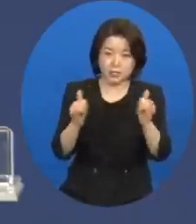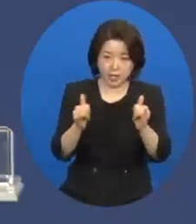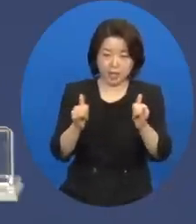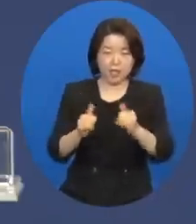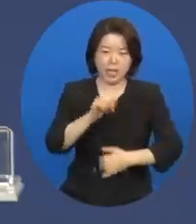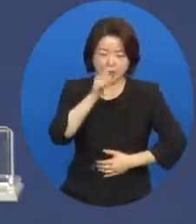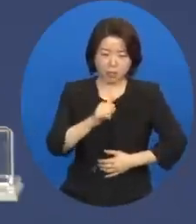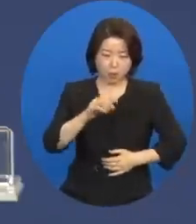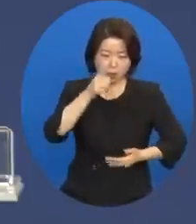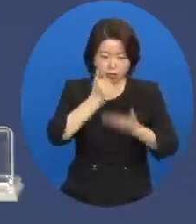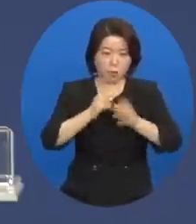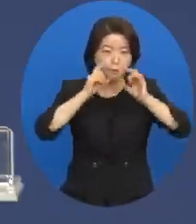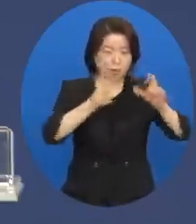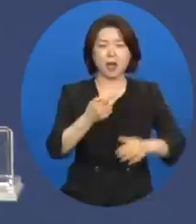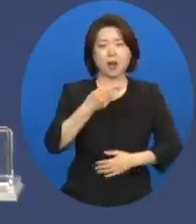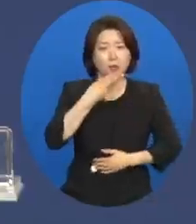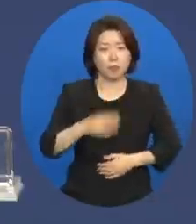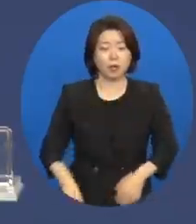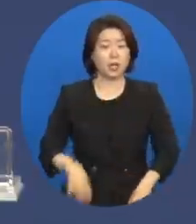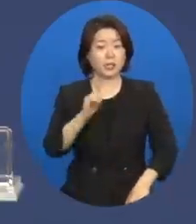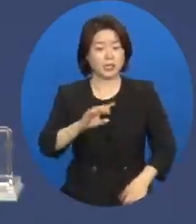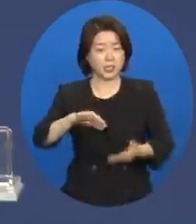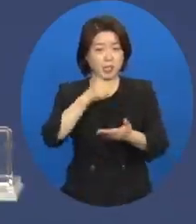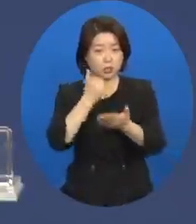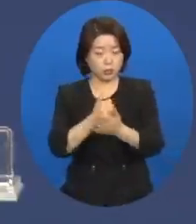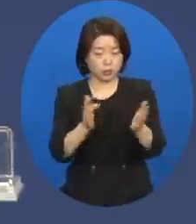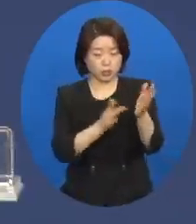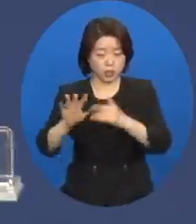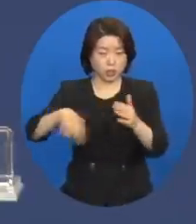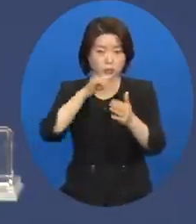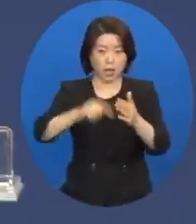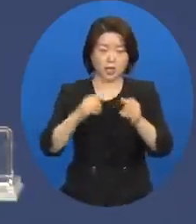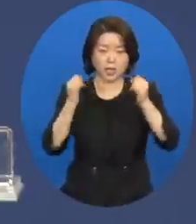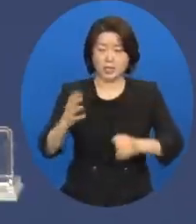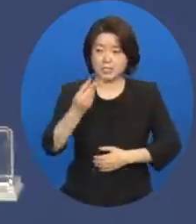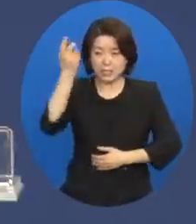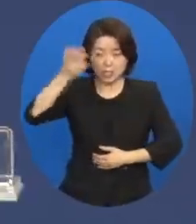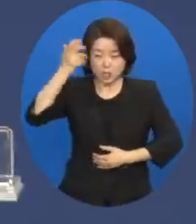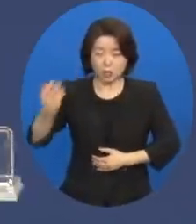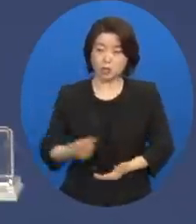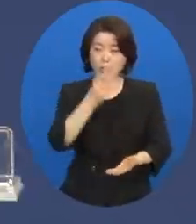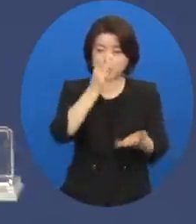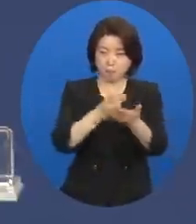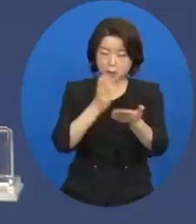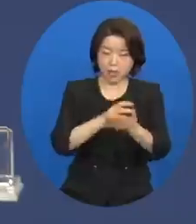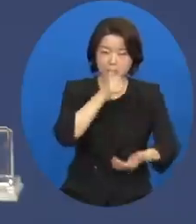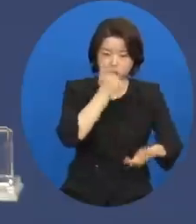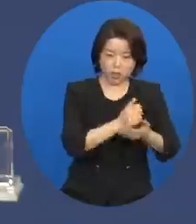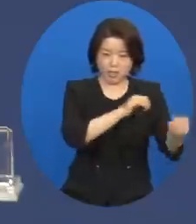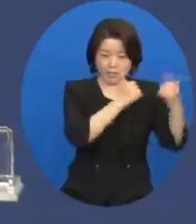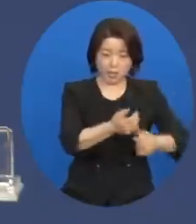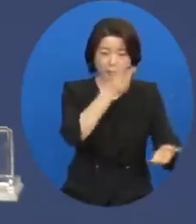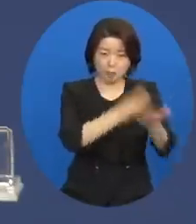결코 정죄함이 없나니, 이는 그리스도 예수 안에 있는 생명의 성령의 법이 죄와 사망의 법에서